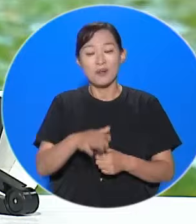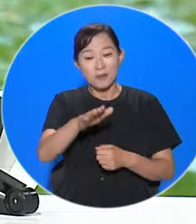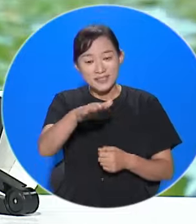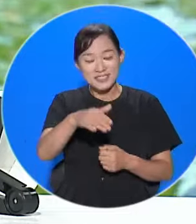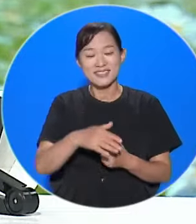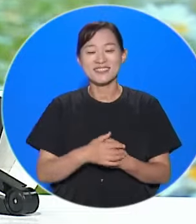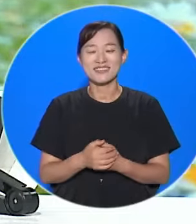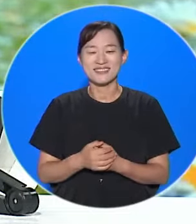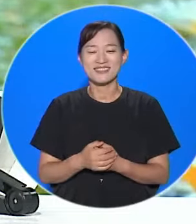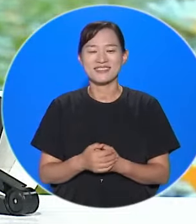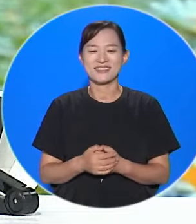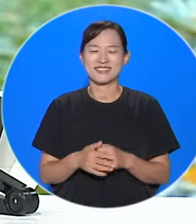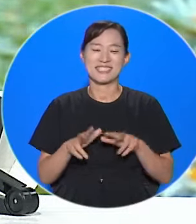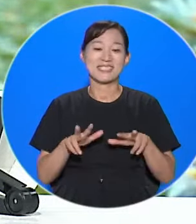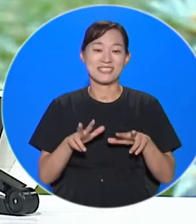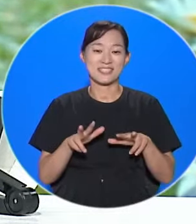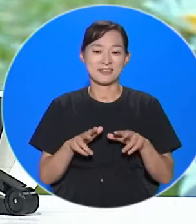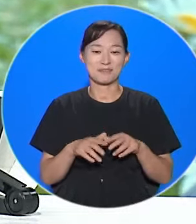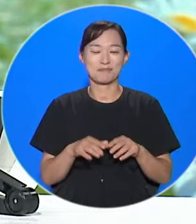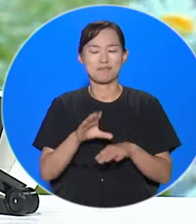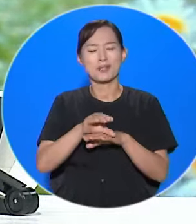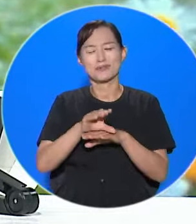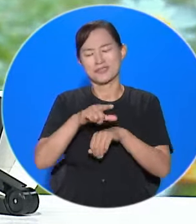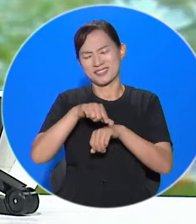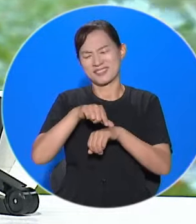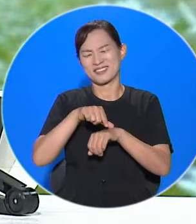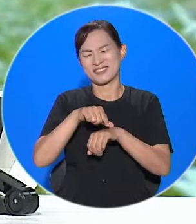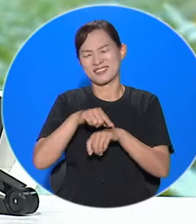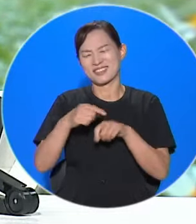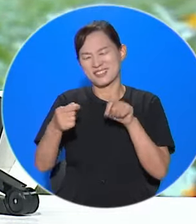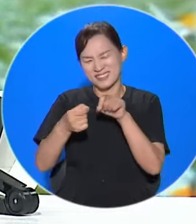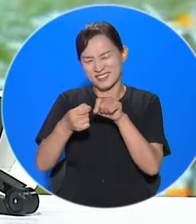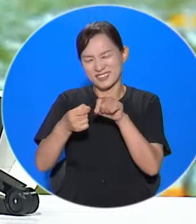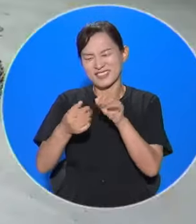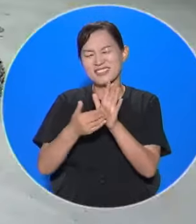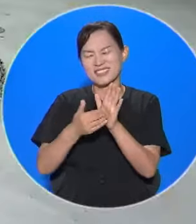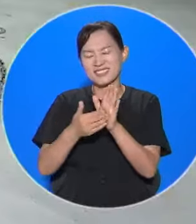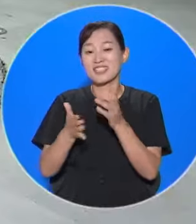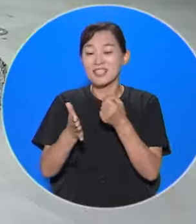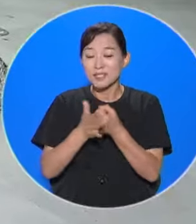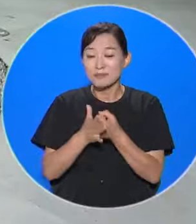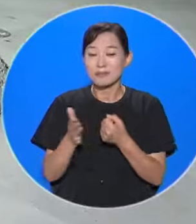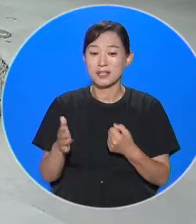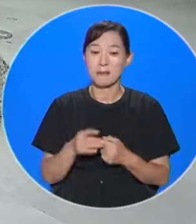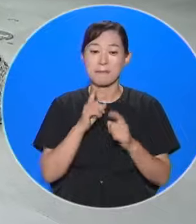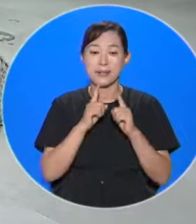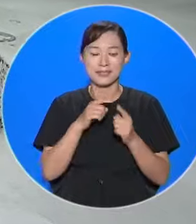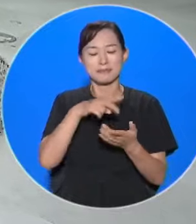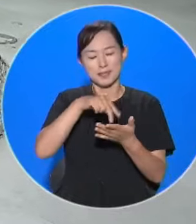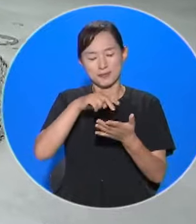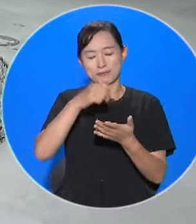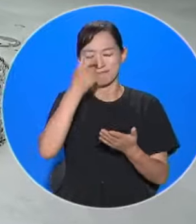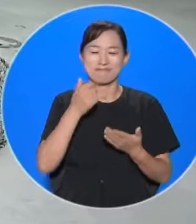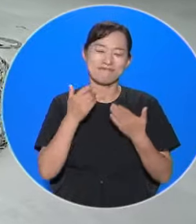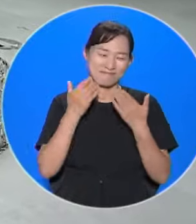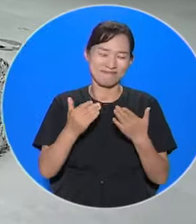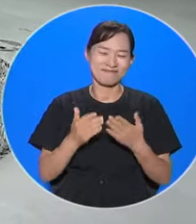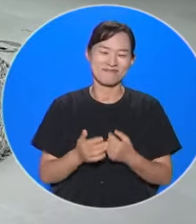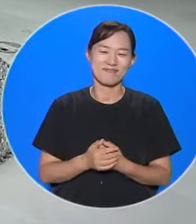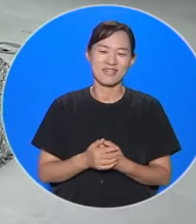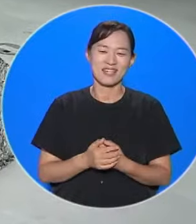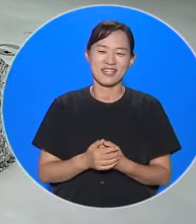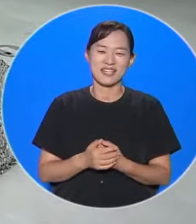권사님. 네. 네. 네, 이제 우리가 방송 시간이 네. 이제 다 돼가지고 네. 제가 이제 그 말씀 읽고 네. 권사님